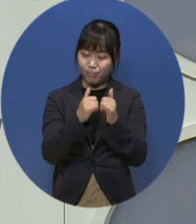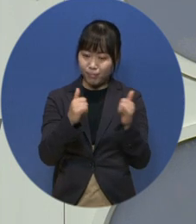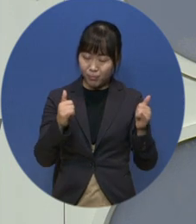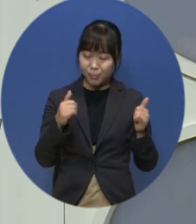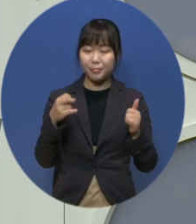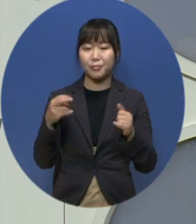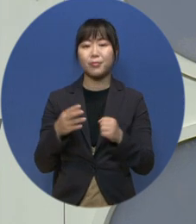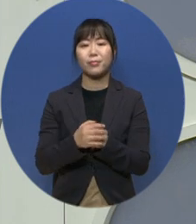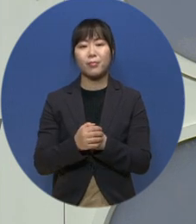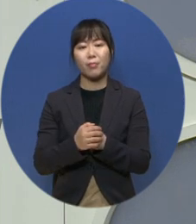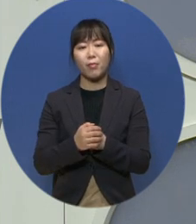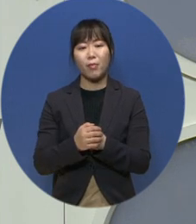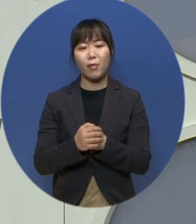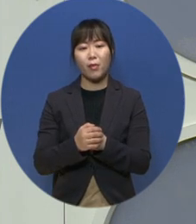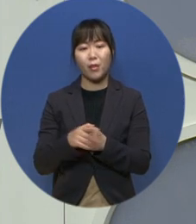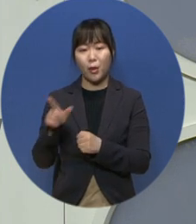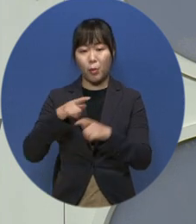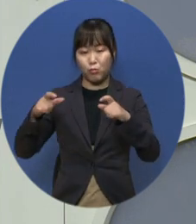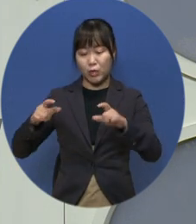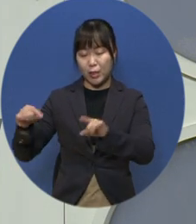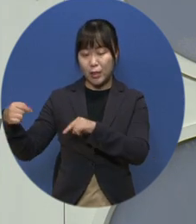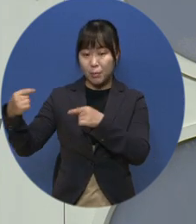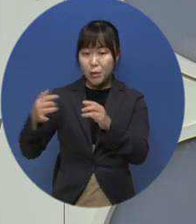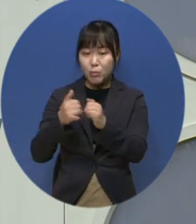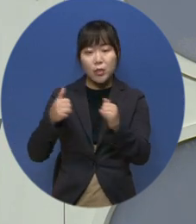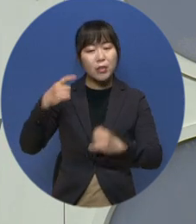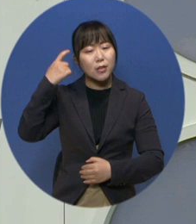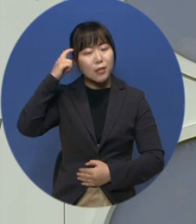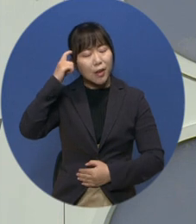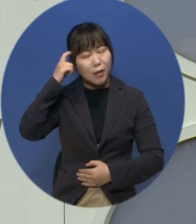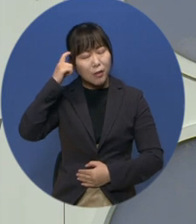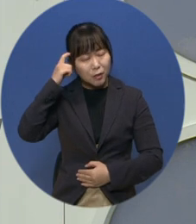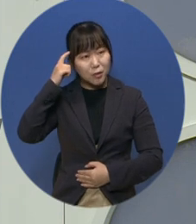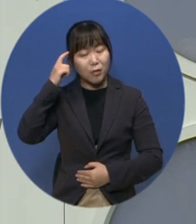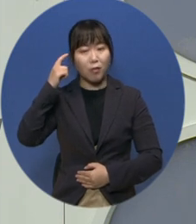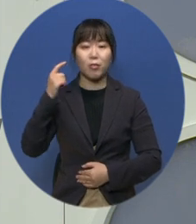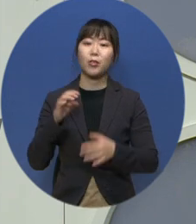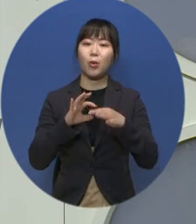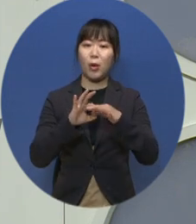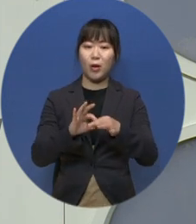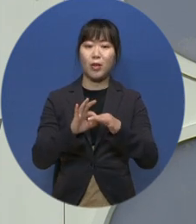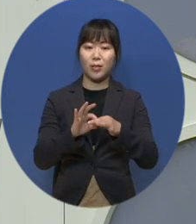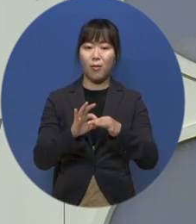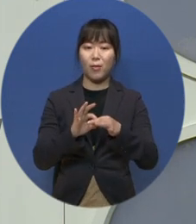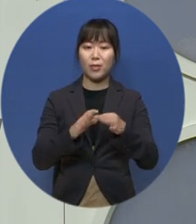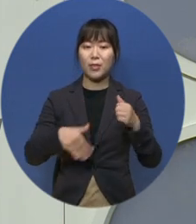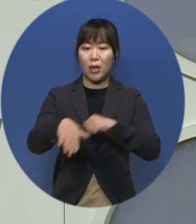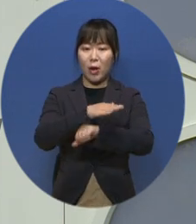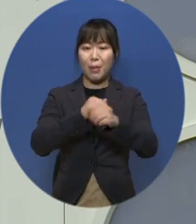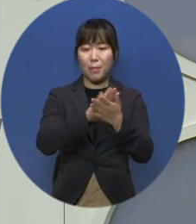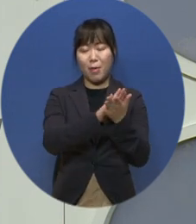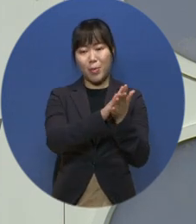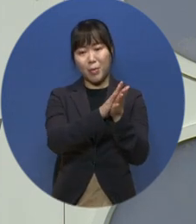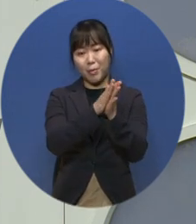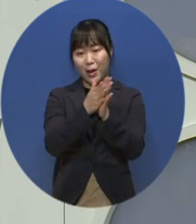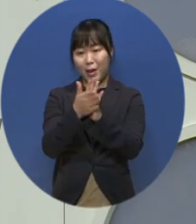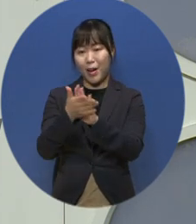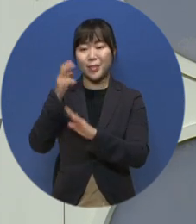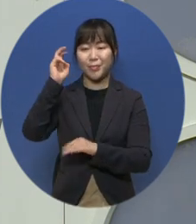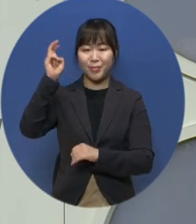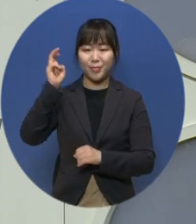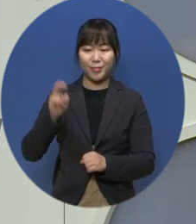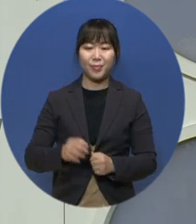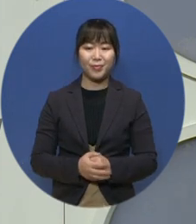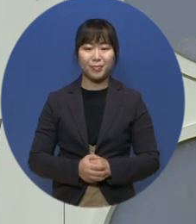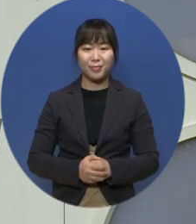제작자나 그 다음에 이 분야에 참여하시는 분들이 생각을 하고 있기 때문에 그런 쪽으로 좀 패턴이 좀 변화가 있지 않을까 이렇게 생각을